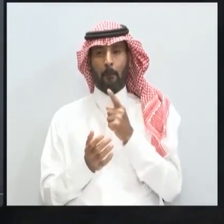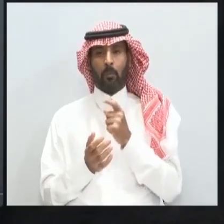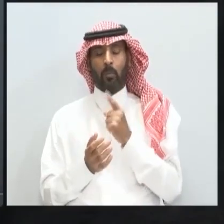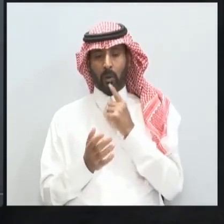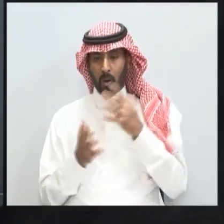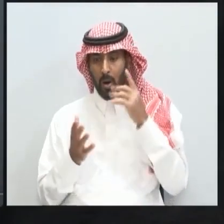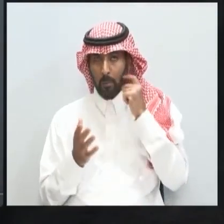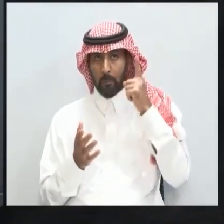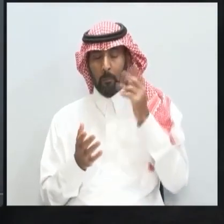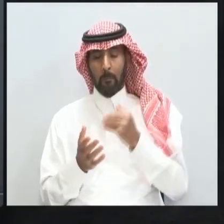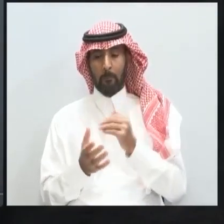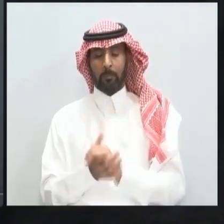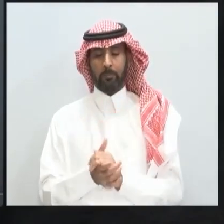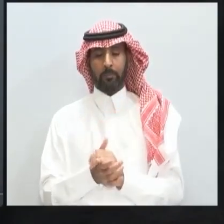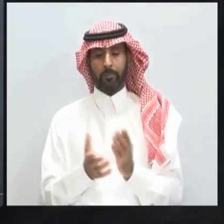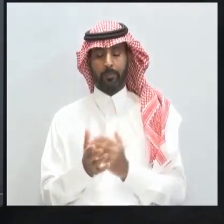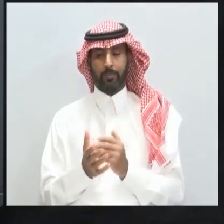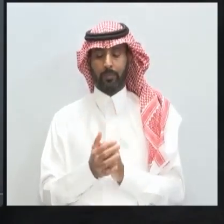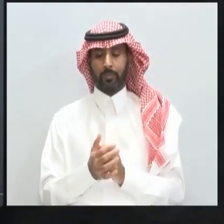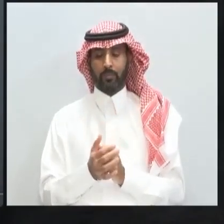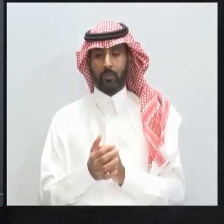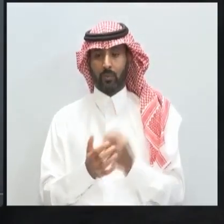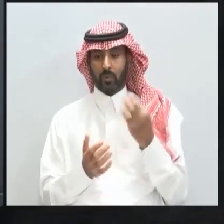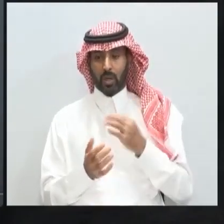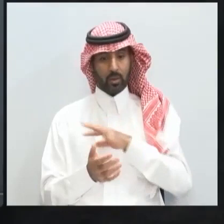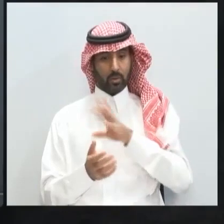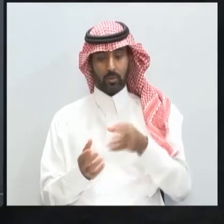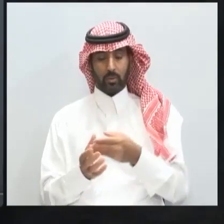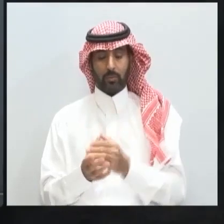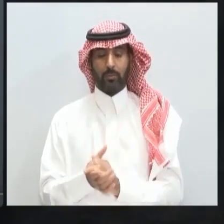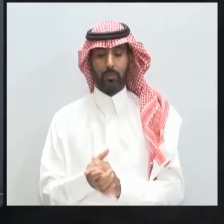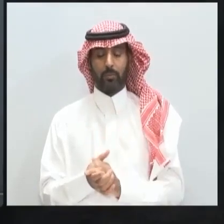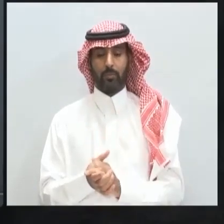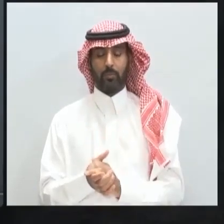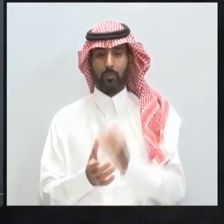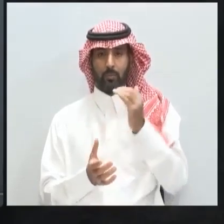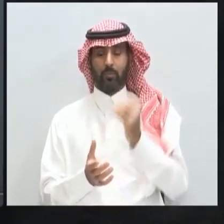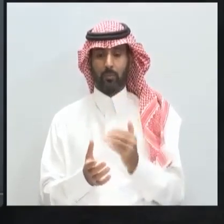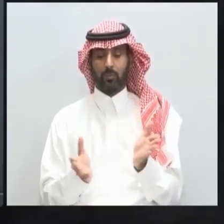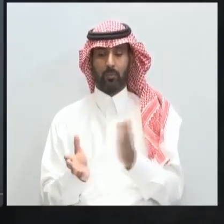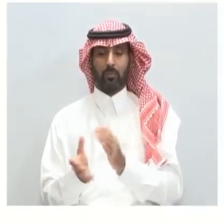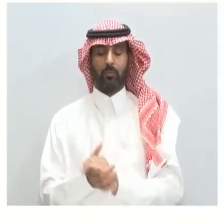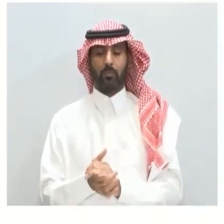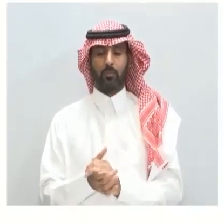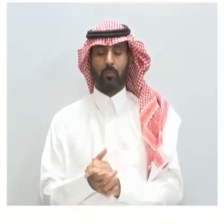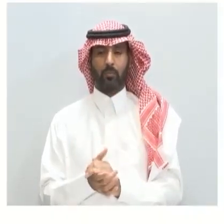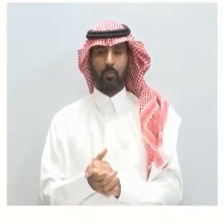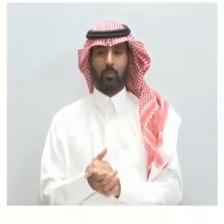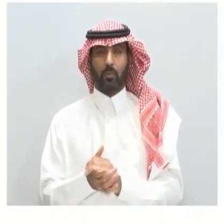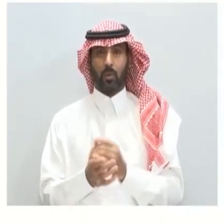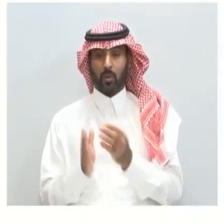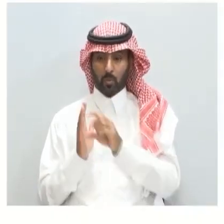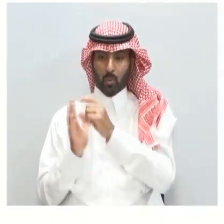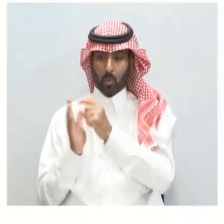من العلوم العظيمه ذات الفضائل العديده ناتي بعد ذلك الى موضوع